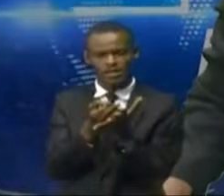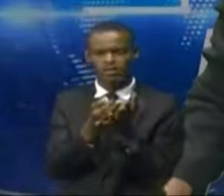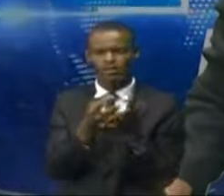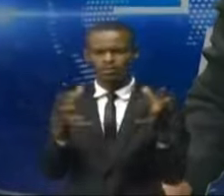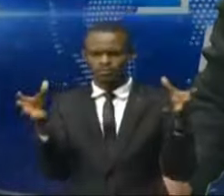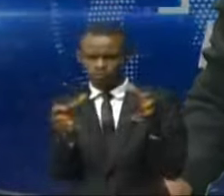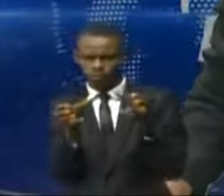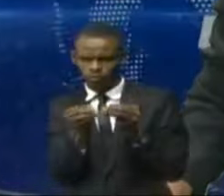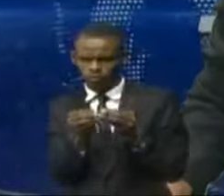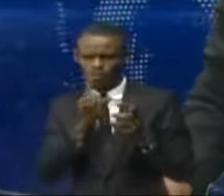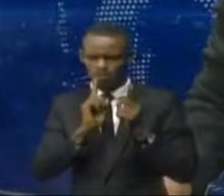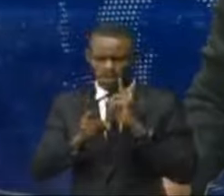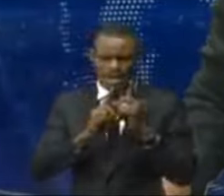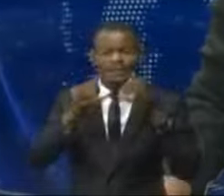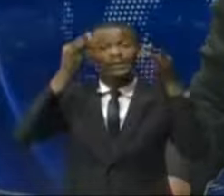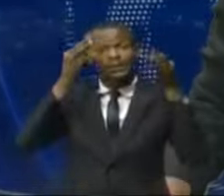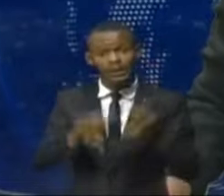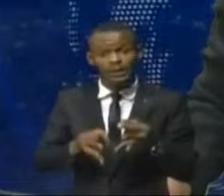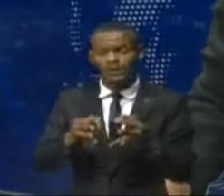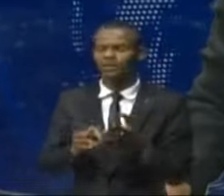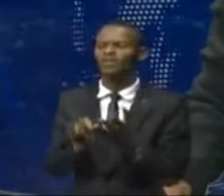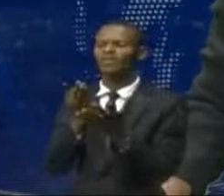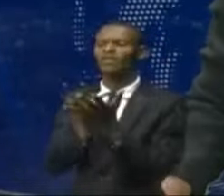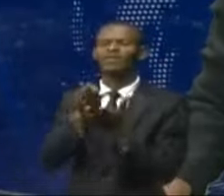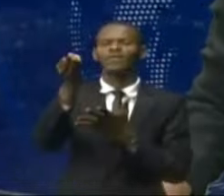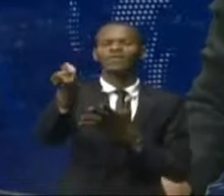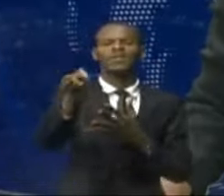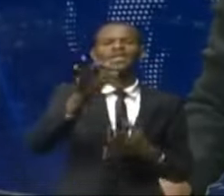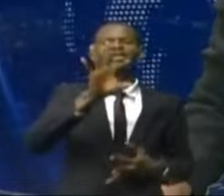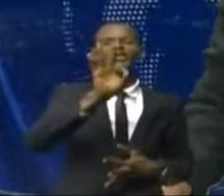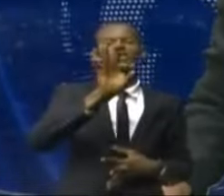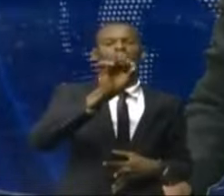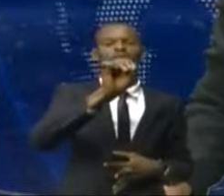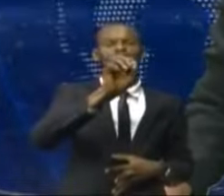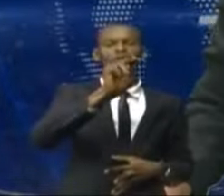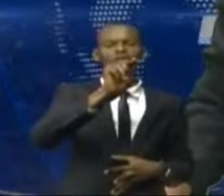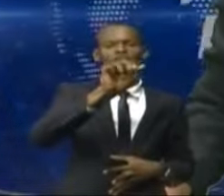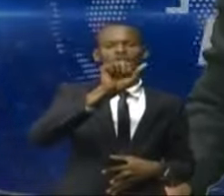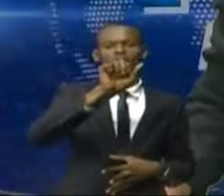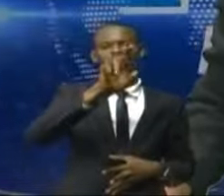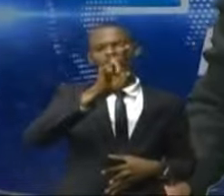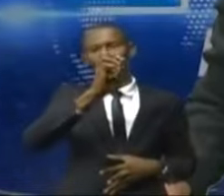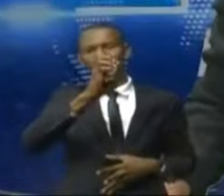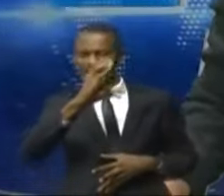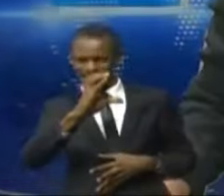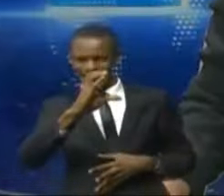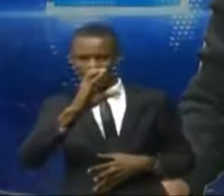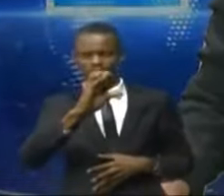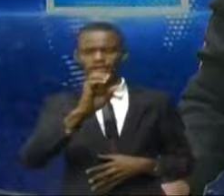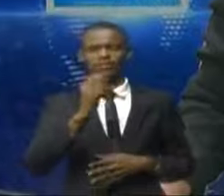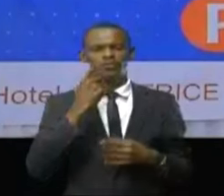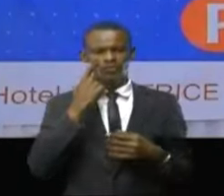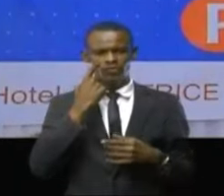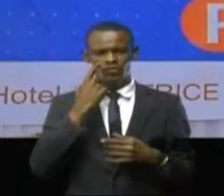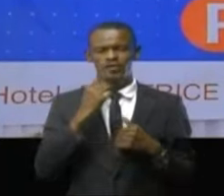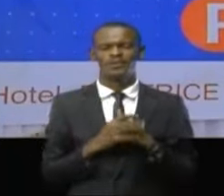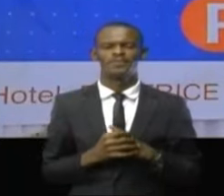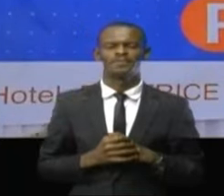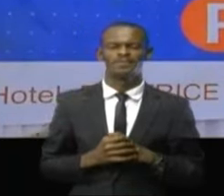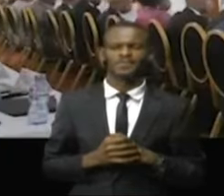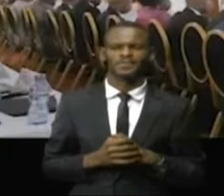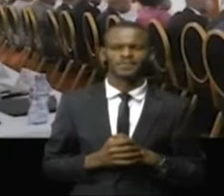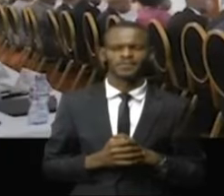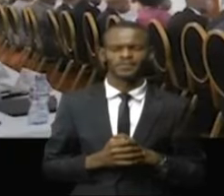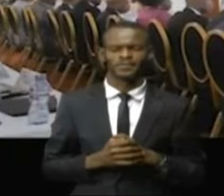axé sur le développement du capital humain en RDC. Reportage de Pompon Oumba et de Joe Patrick Koukou.